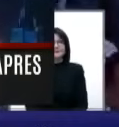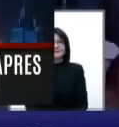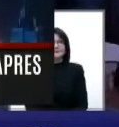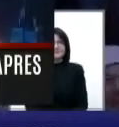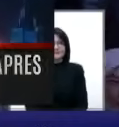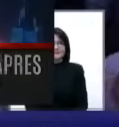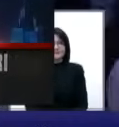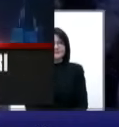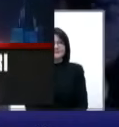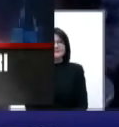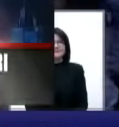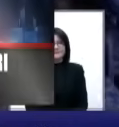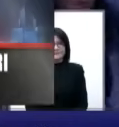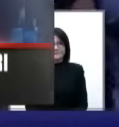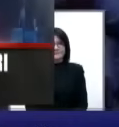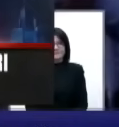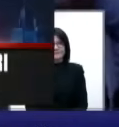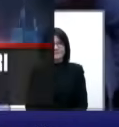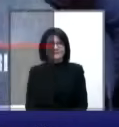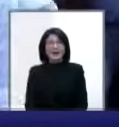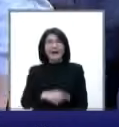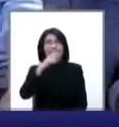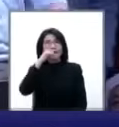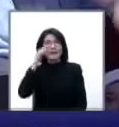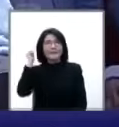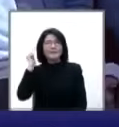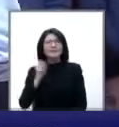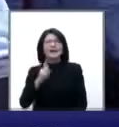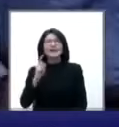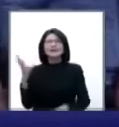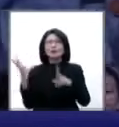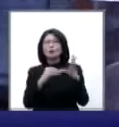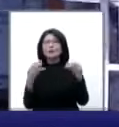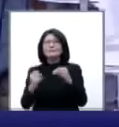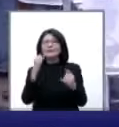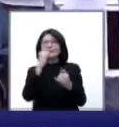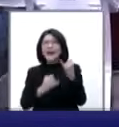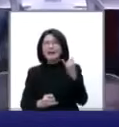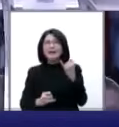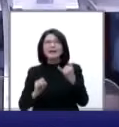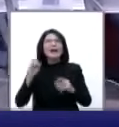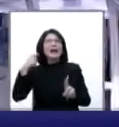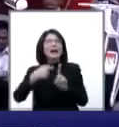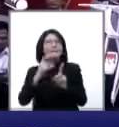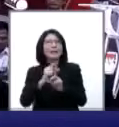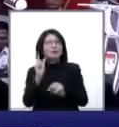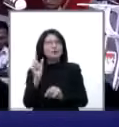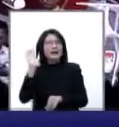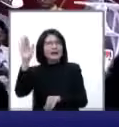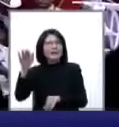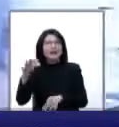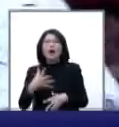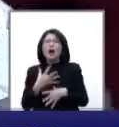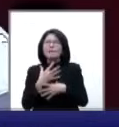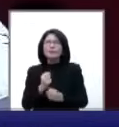menghadapi tekanan juga dengan tenang Kemarin saya lihat memang cimin ee elegan ee saya lihat Yang kedua Pak Gibran Pak Gibran